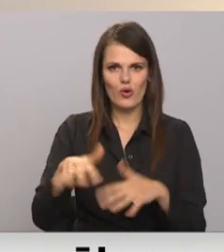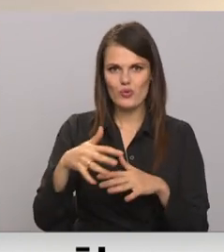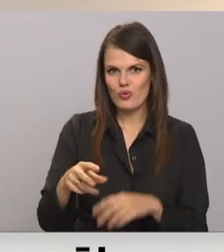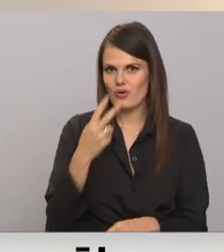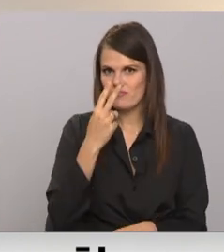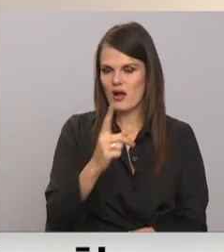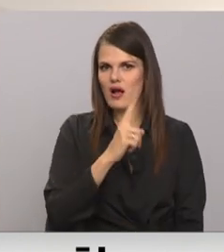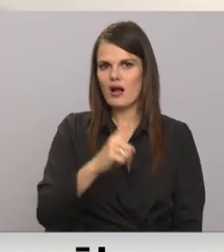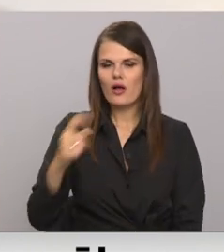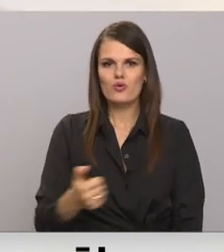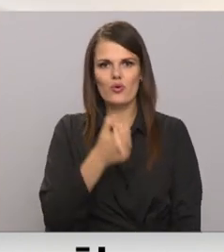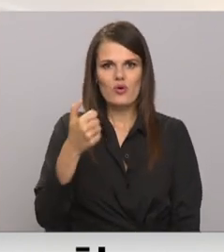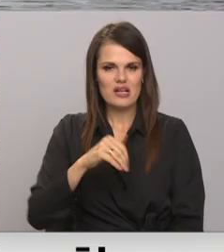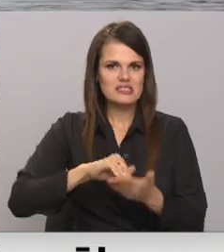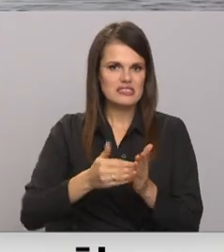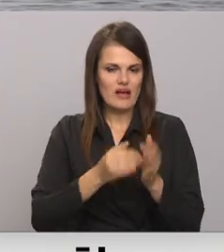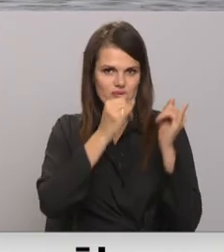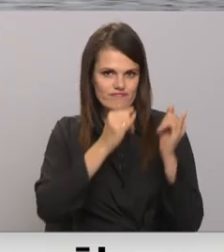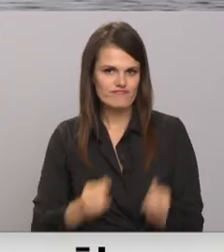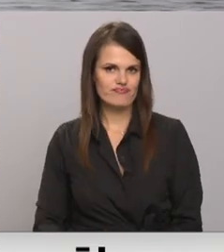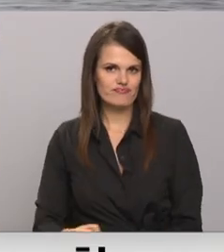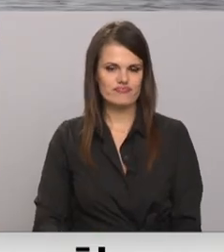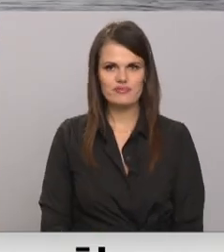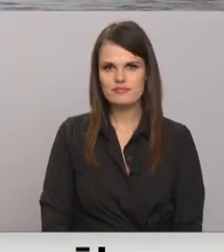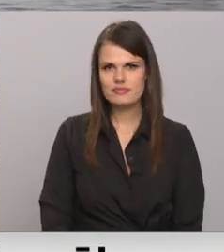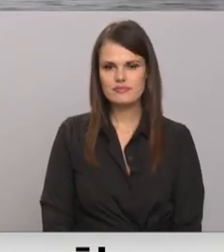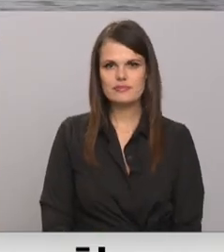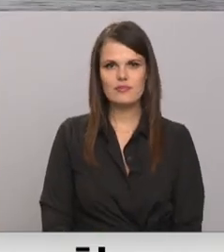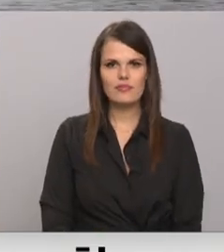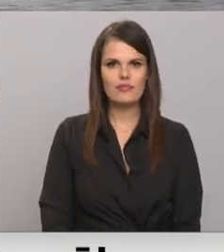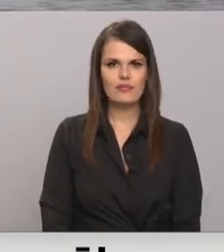gadu stāvokli paliek vien kritiskāks. Sanita Liepiņa, Ģirds Grenevics, TV9 pakal.